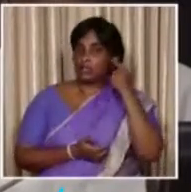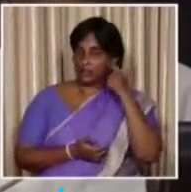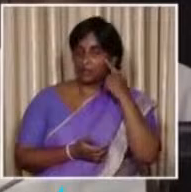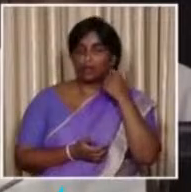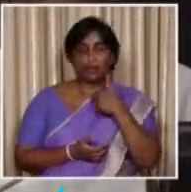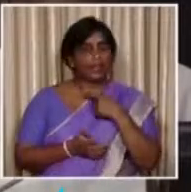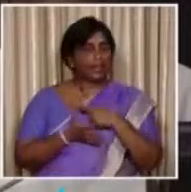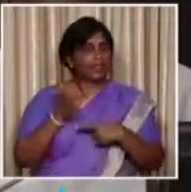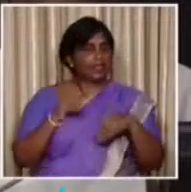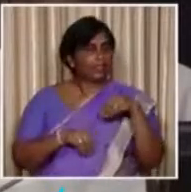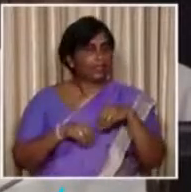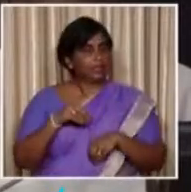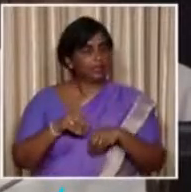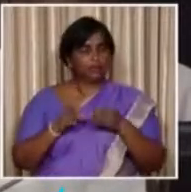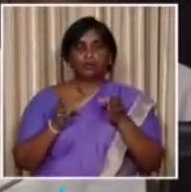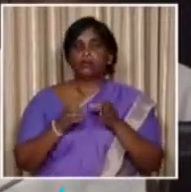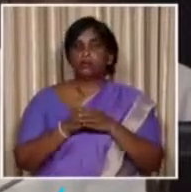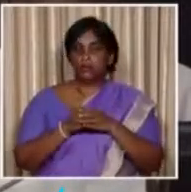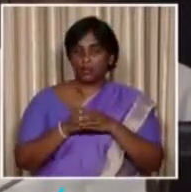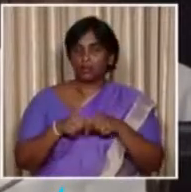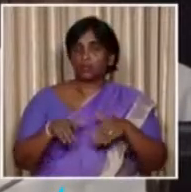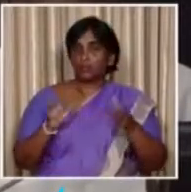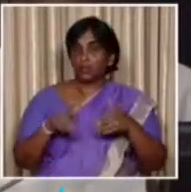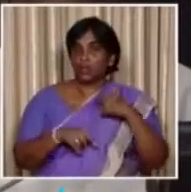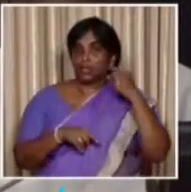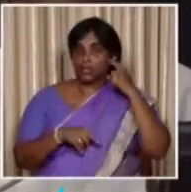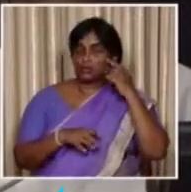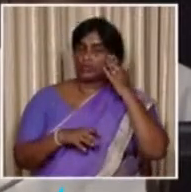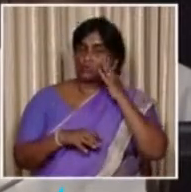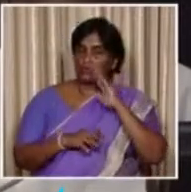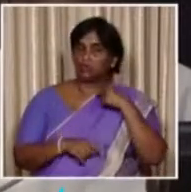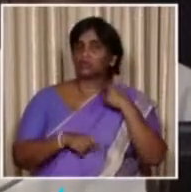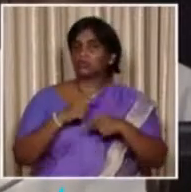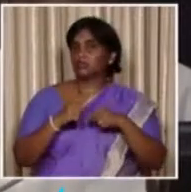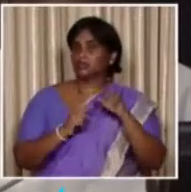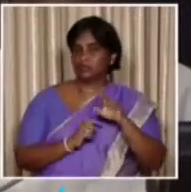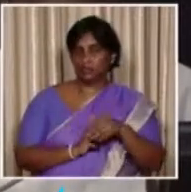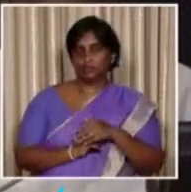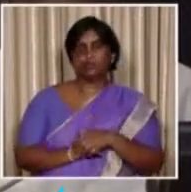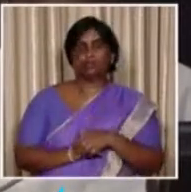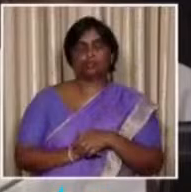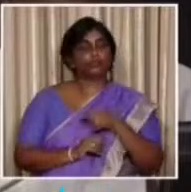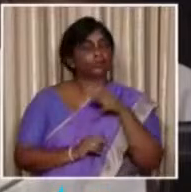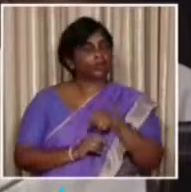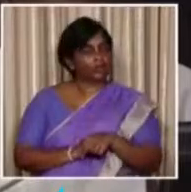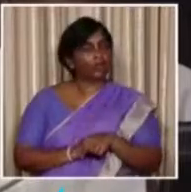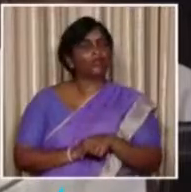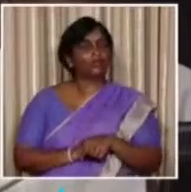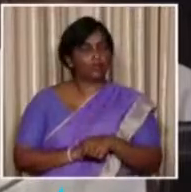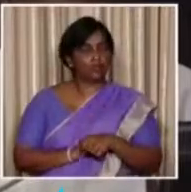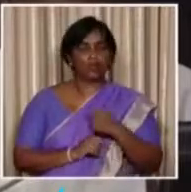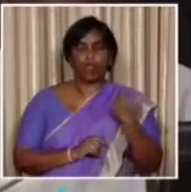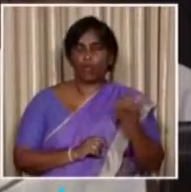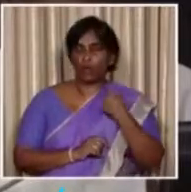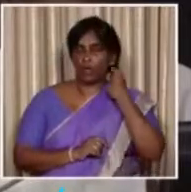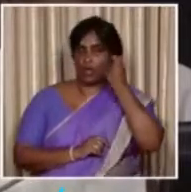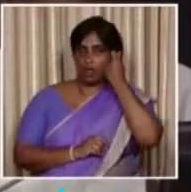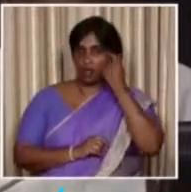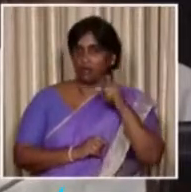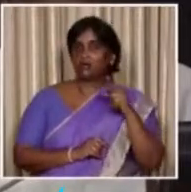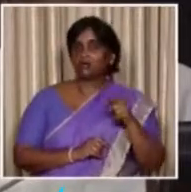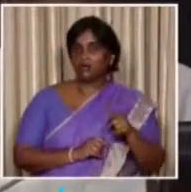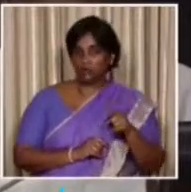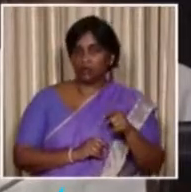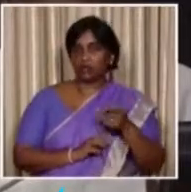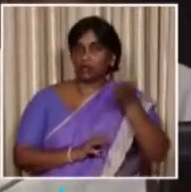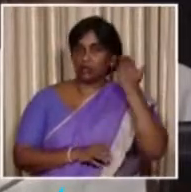අපේ දේශපාලන නායක පක්ෂ තාම හිතන්නේ සම්ප්‍රදායික පැරණි ක්‍රමයට නමුත් අද අලුත් සිටිවිල්ලක් ඇවිල්ලා තියෙනවා මේ